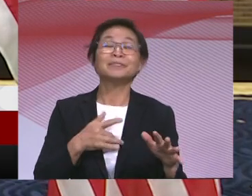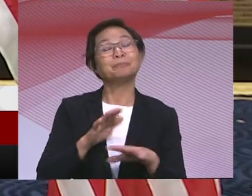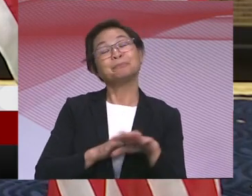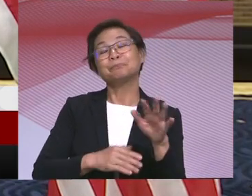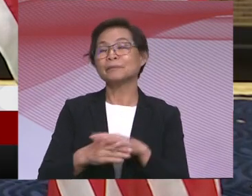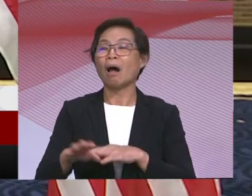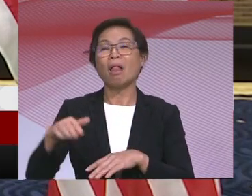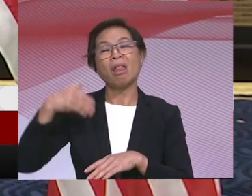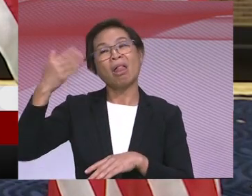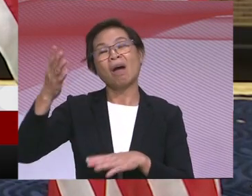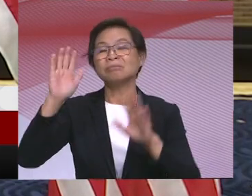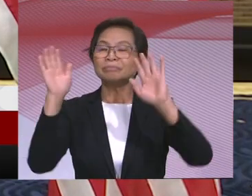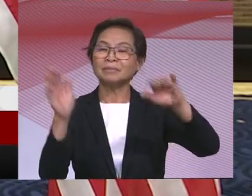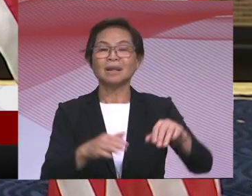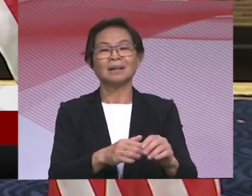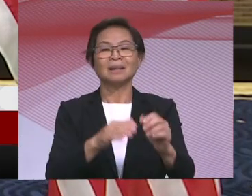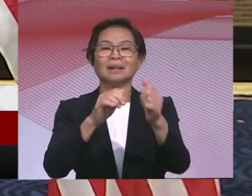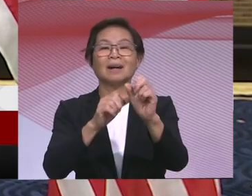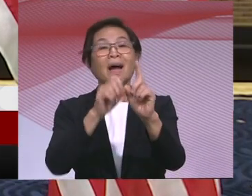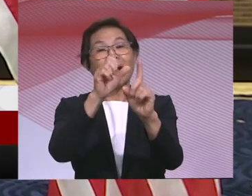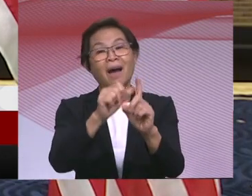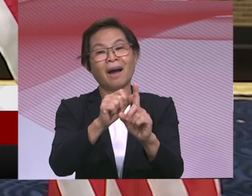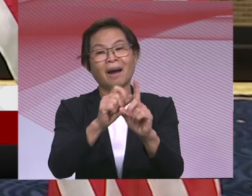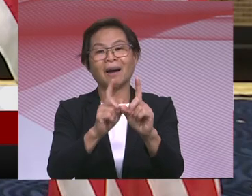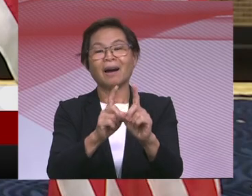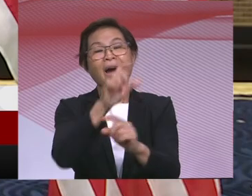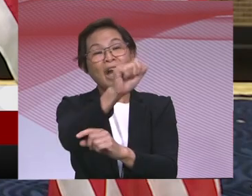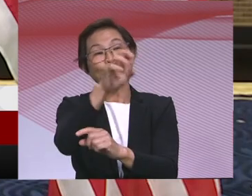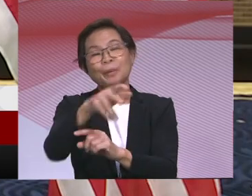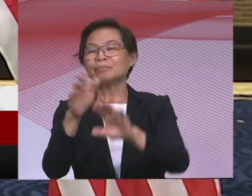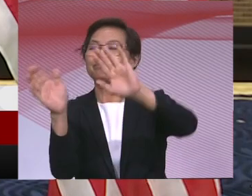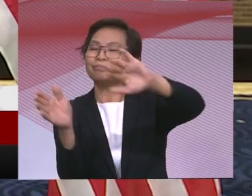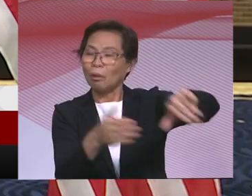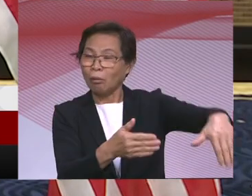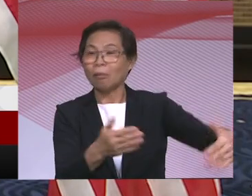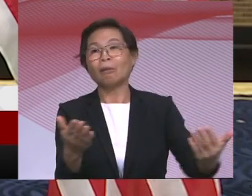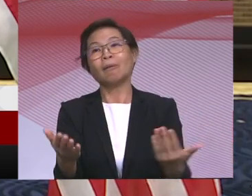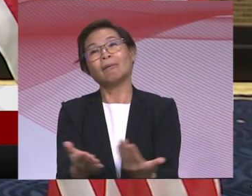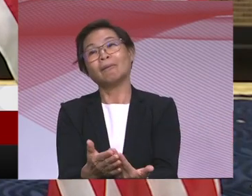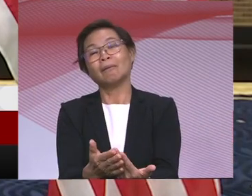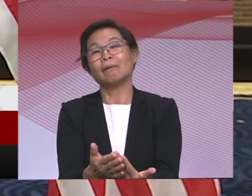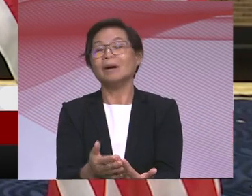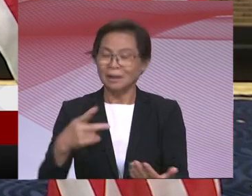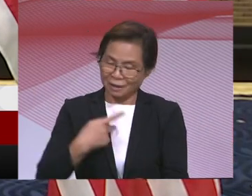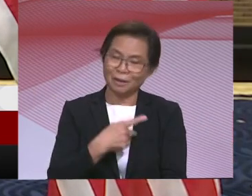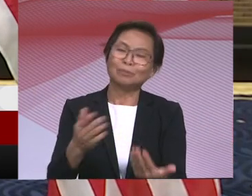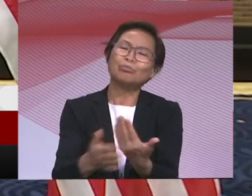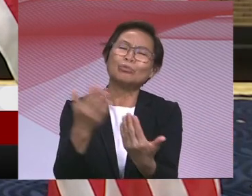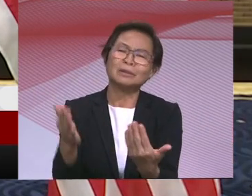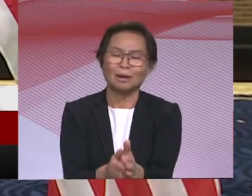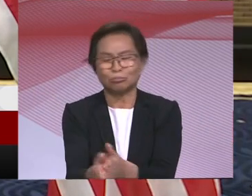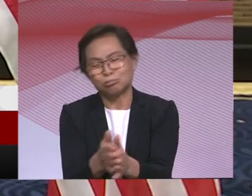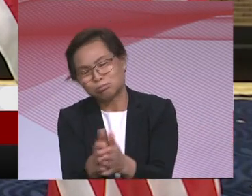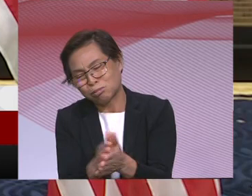mengabaikan langkah-langkah pencegahan yang begitu mudah untuk kita amalkan seperti kerap mencuci tangan dengan sabun